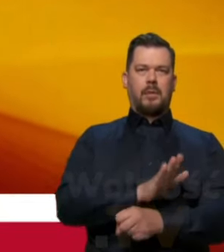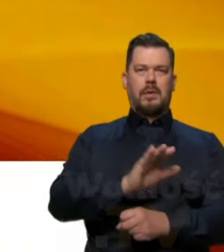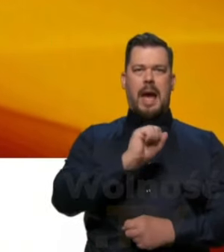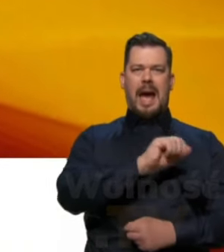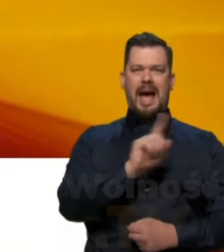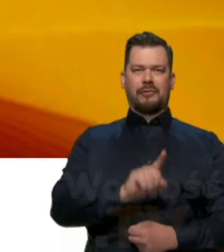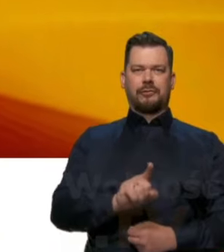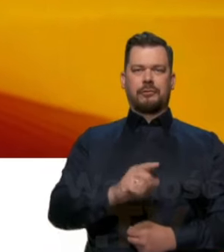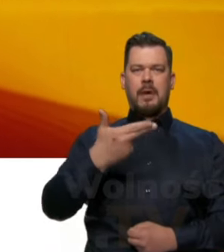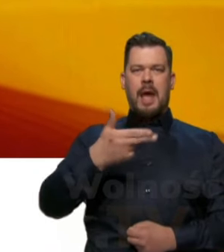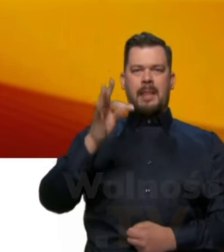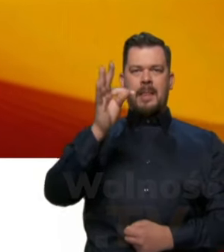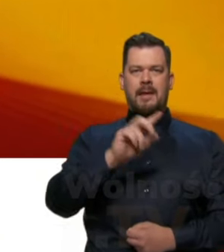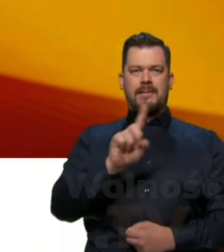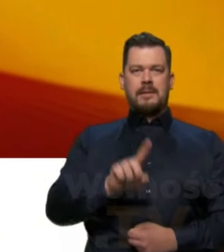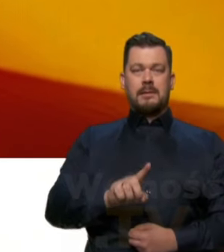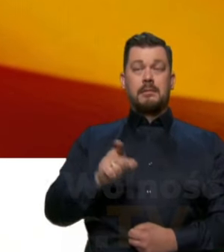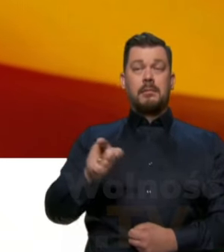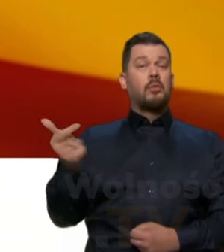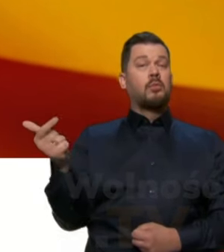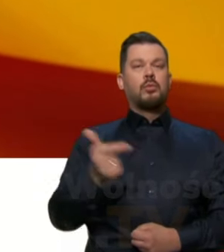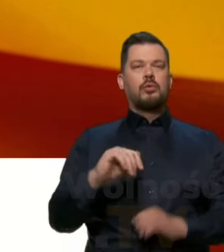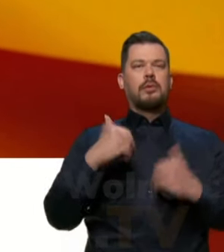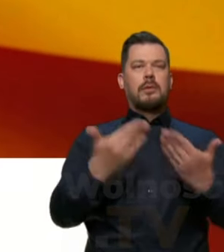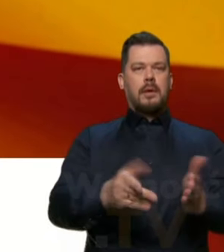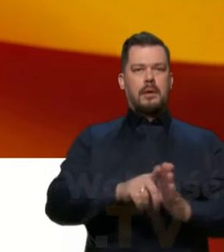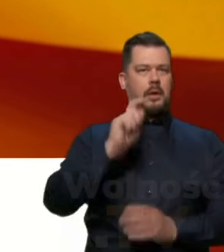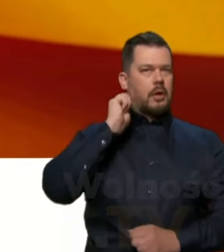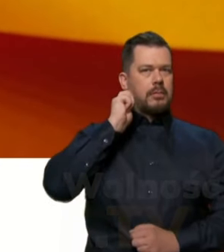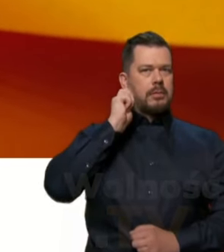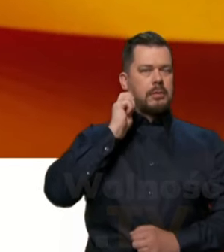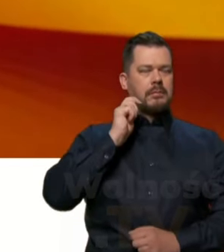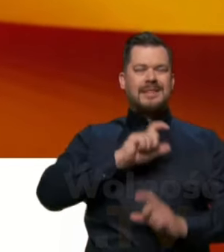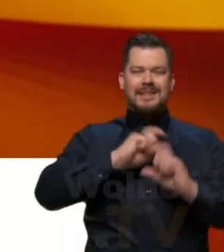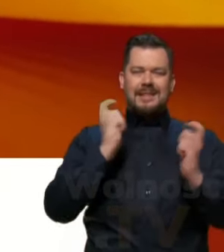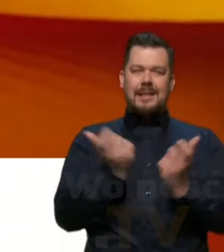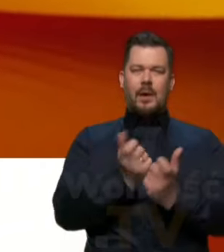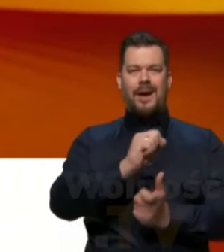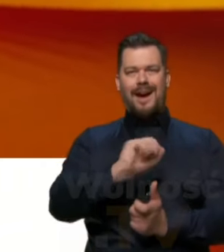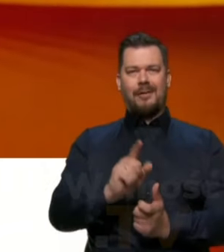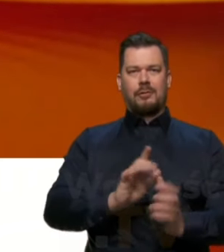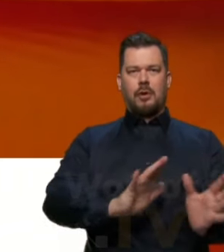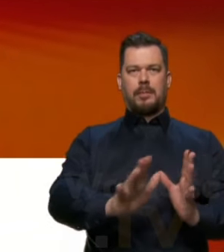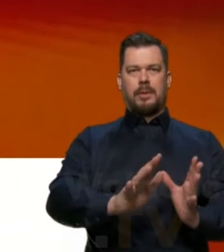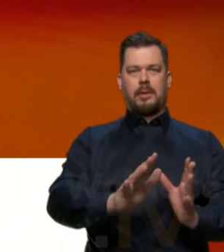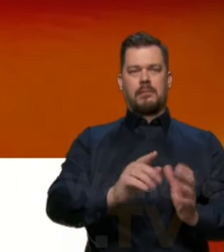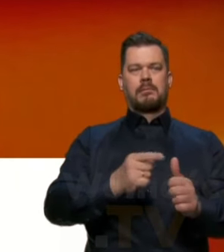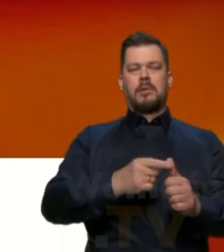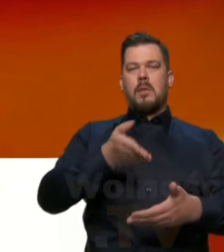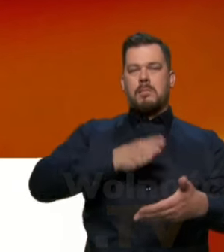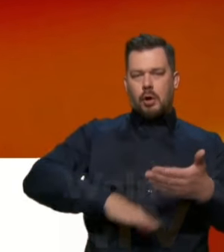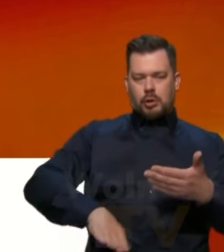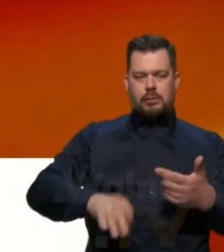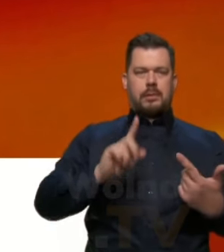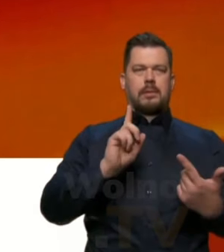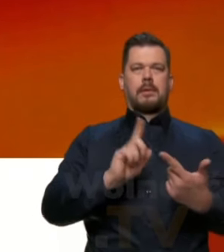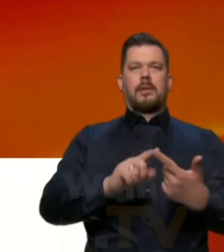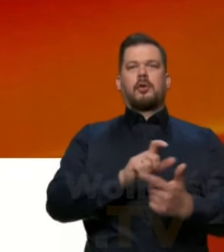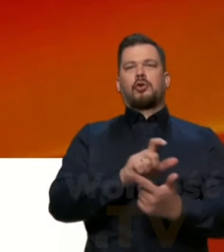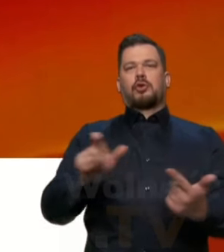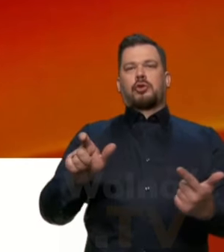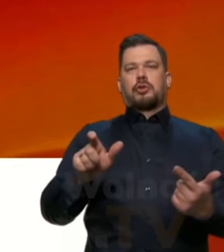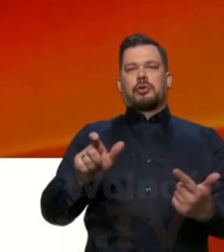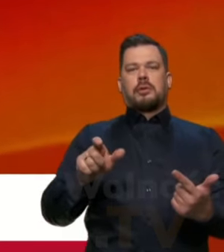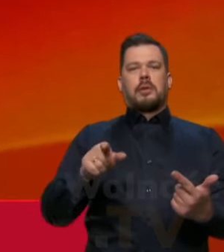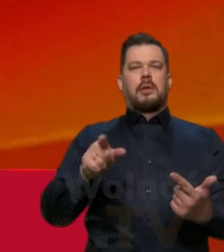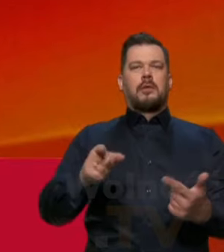NFZ-em. W tym obowiązany jest zapewniać kobietom pełnię opieki, czy potrzebują opieki przy porodzie, czy potrzebują pomocy